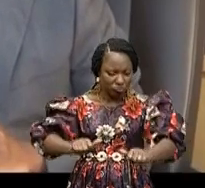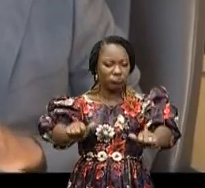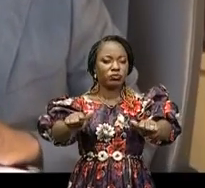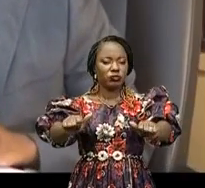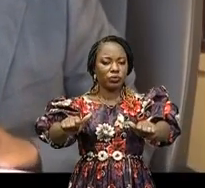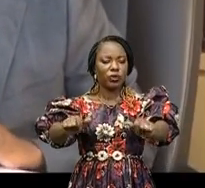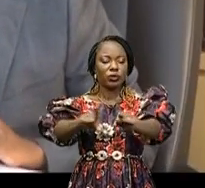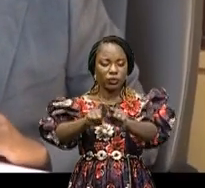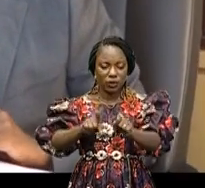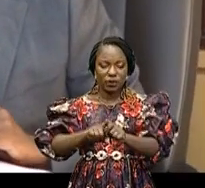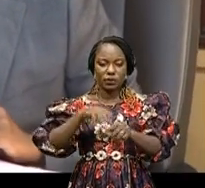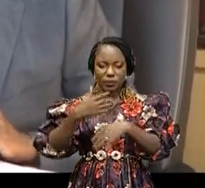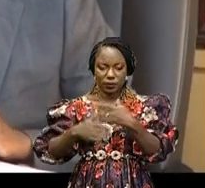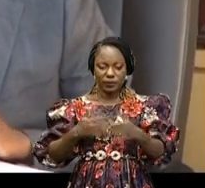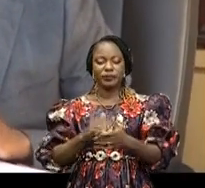de progrès réalisés.